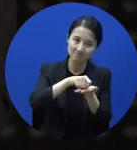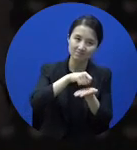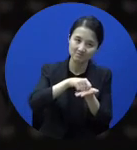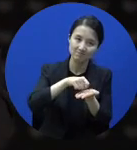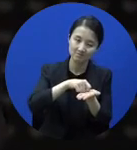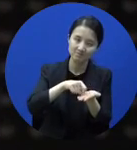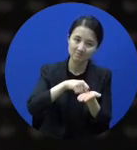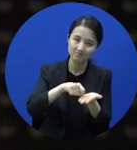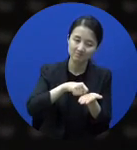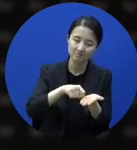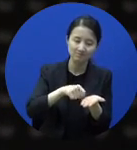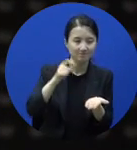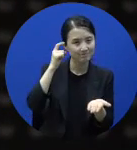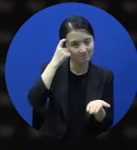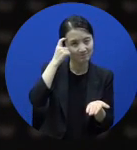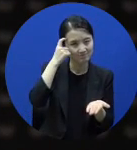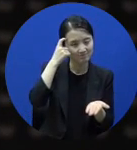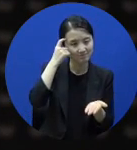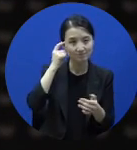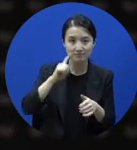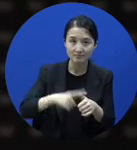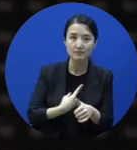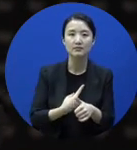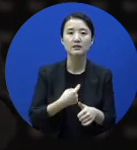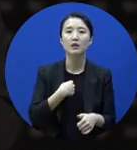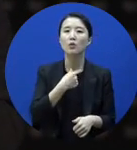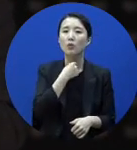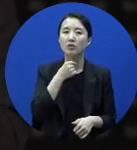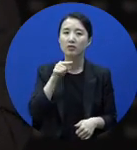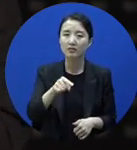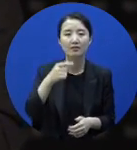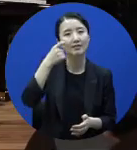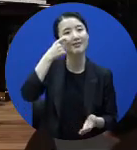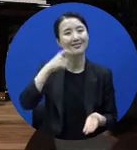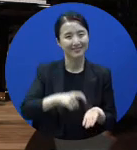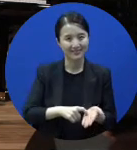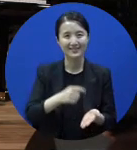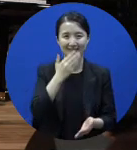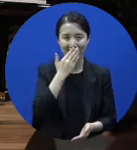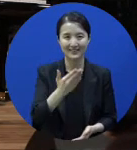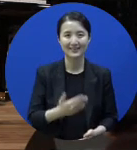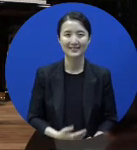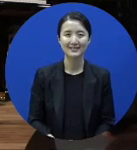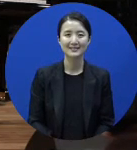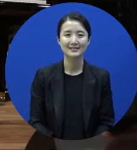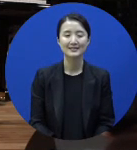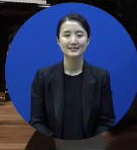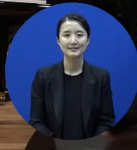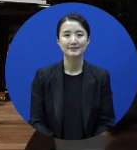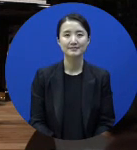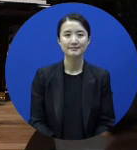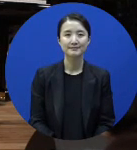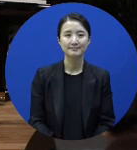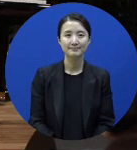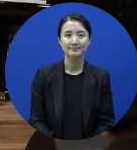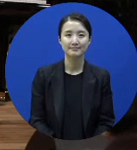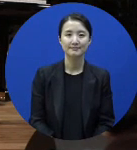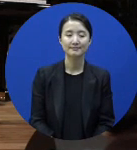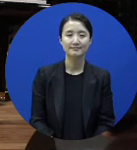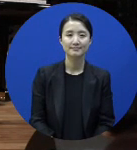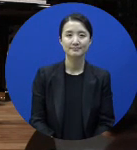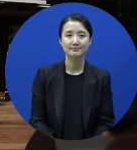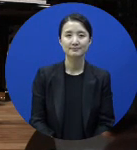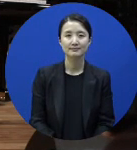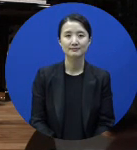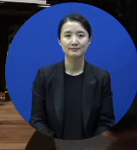한번 답을 달다 보면 본인이 원하는 결과물들을 얻지 않을까 싶어요. 제 주변에 이제 저는 1인 기업이라는 부분으로 주변에